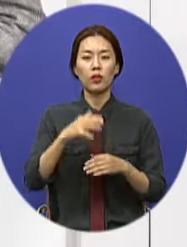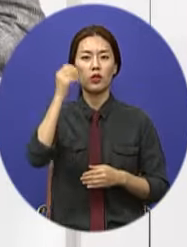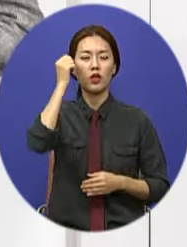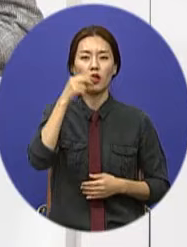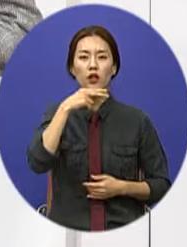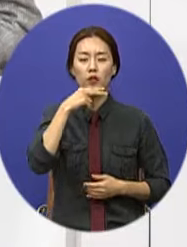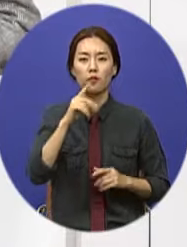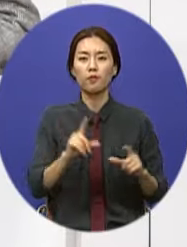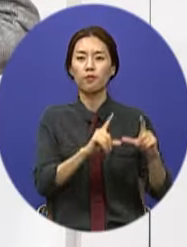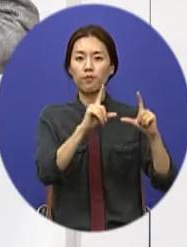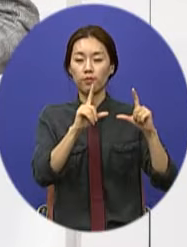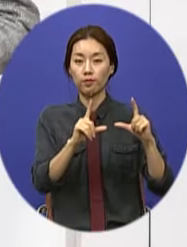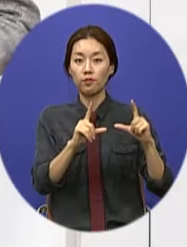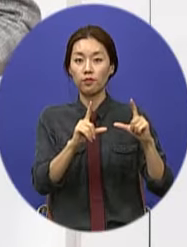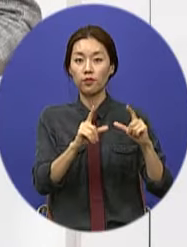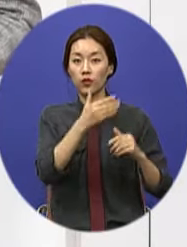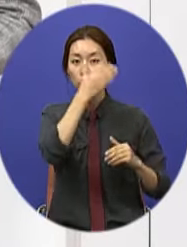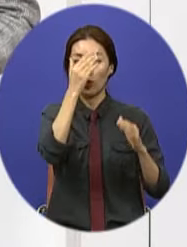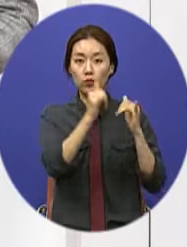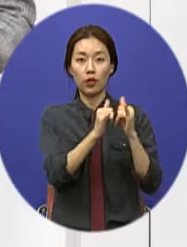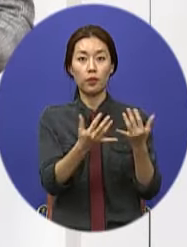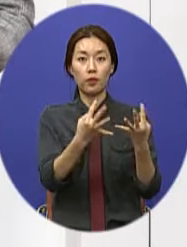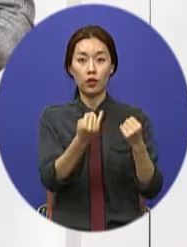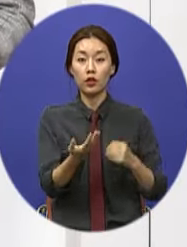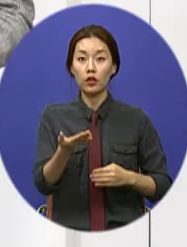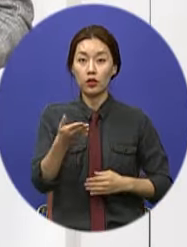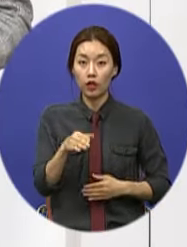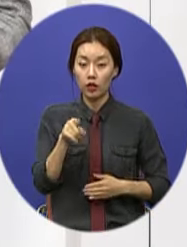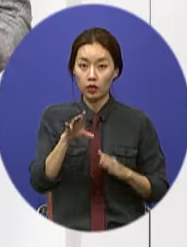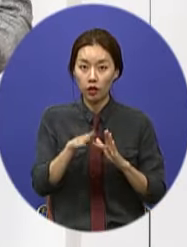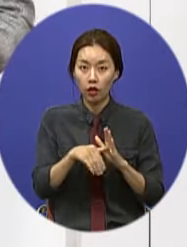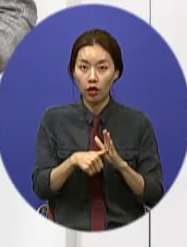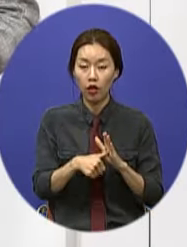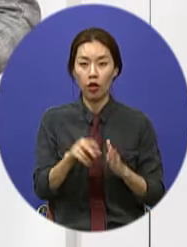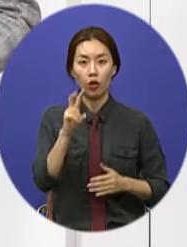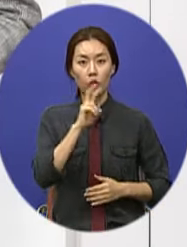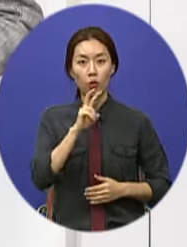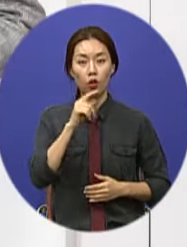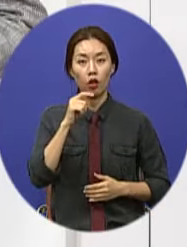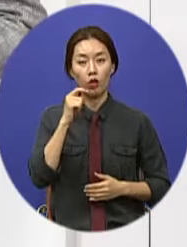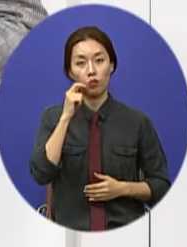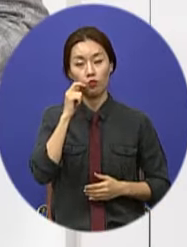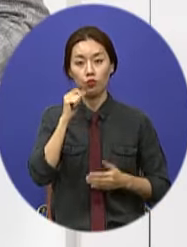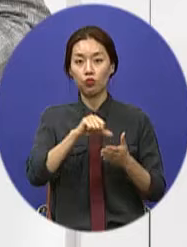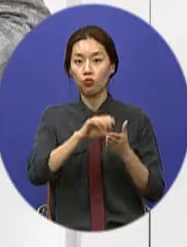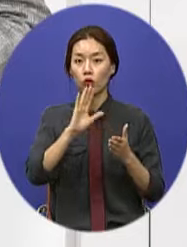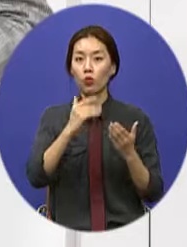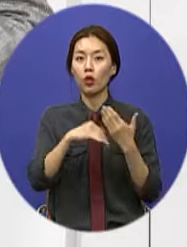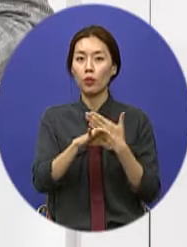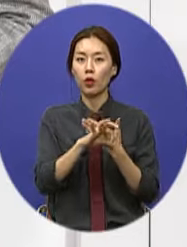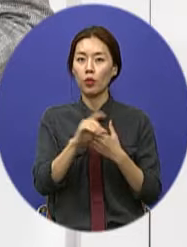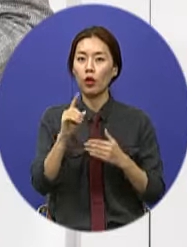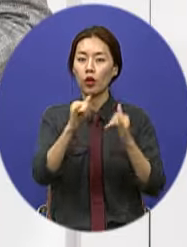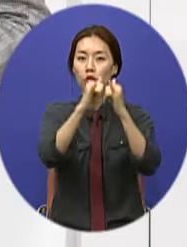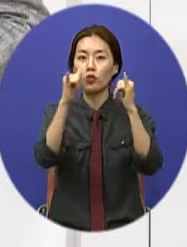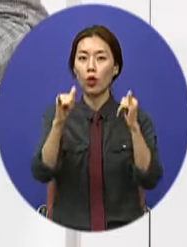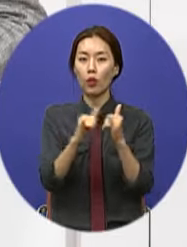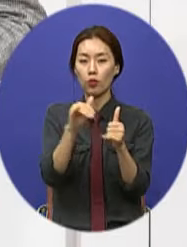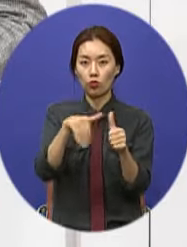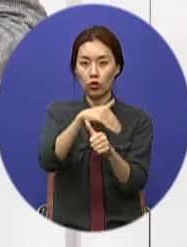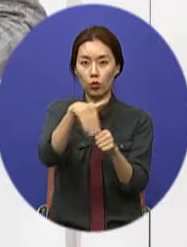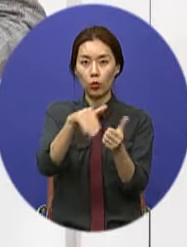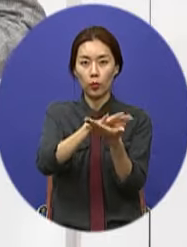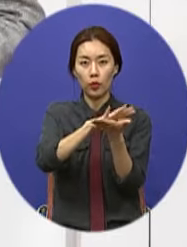젊은이들도 많잖아요. 그럼요. 근데 이때쯤 돼 가지고 이런 노래가 딱 유행이 되면은 굉장히 어떤 사회 분위기